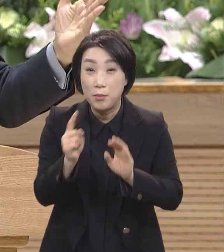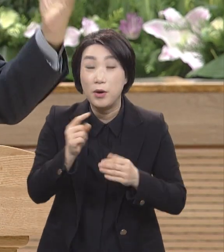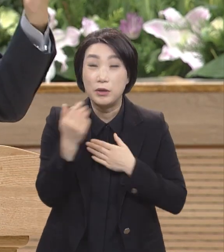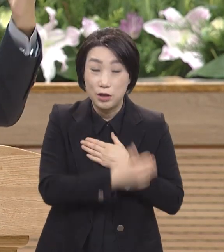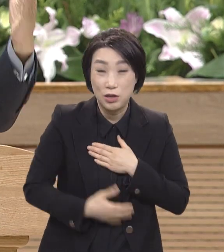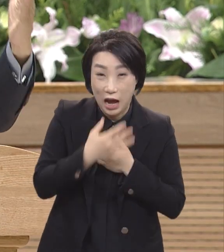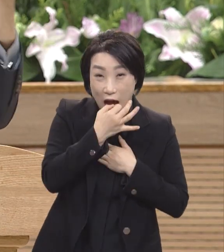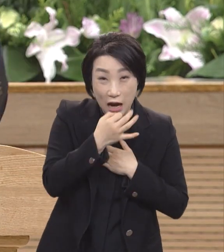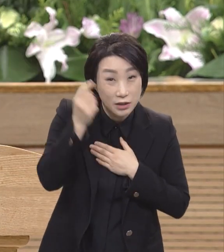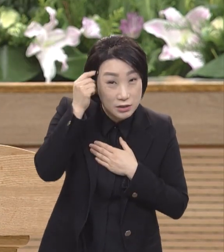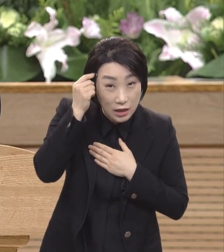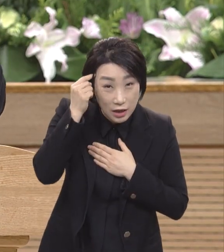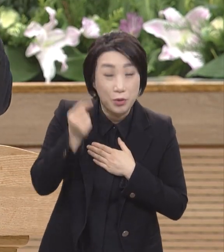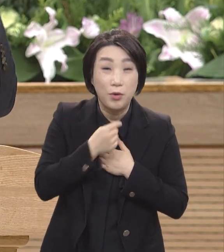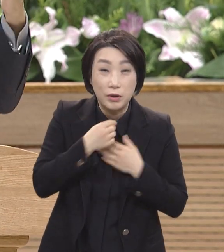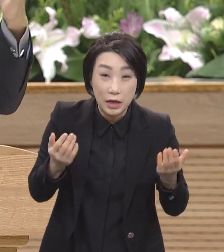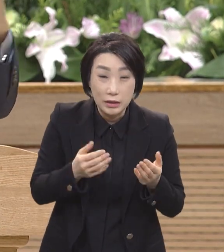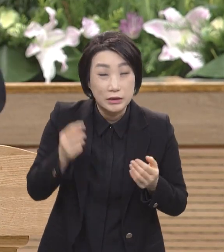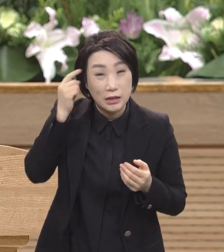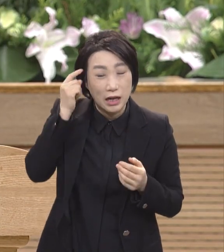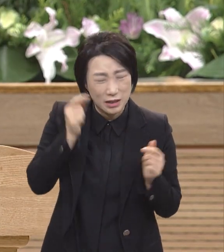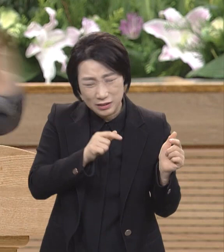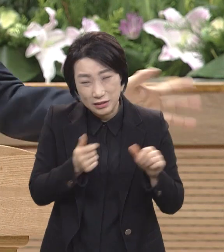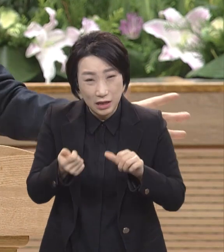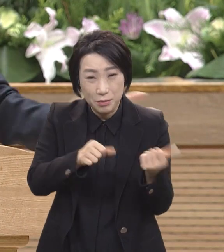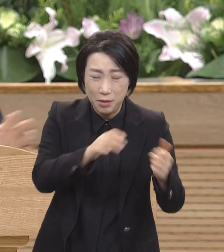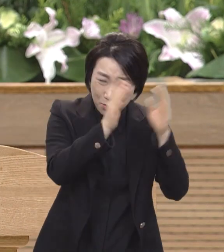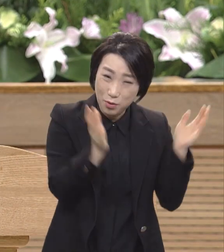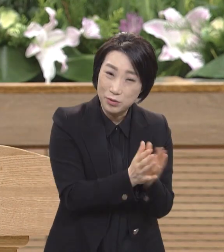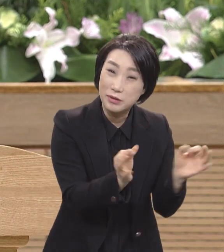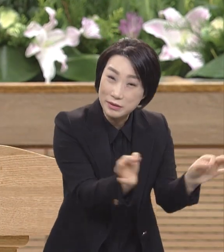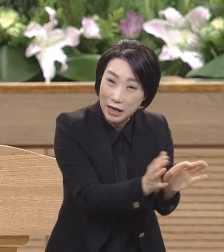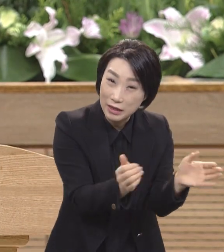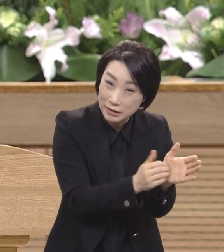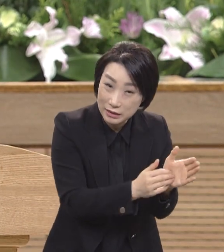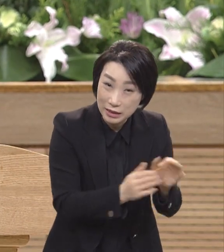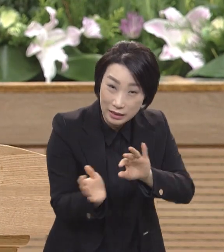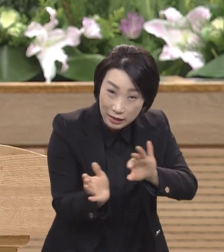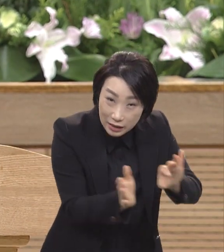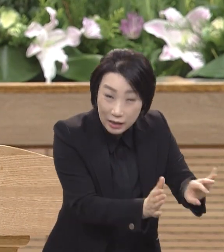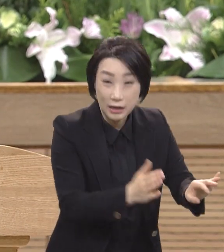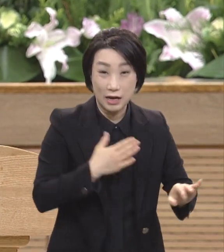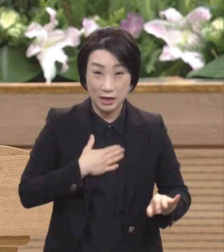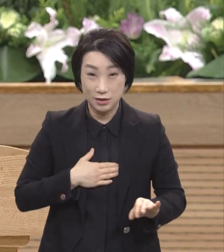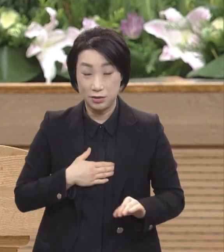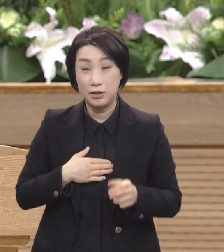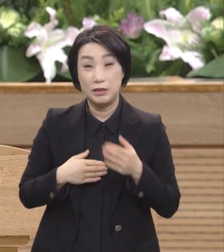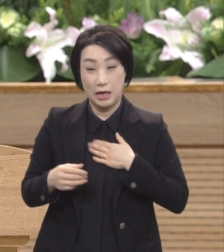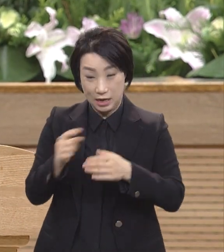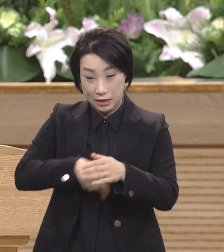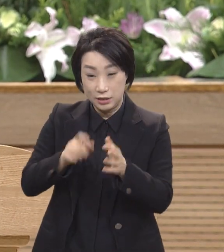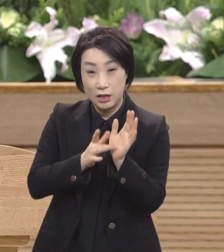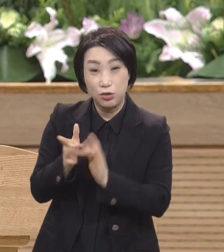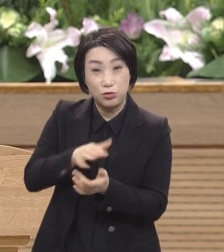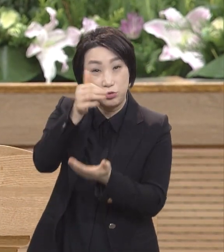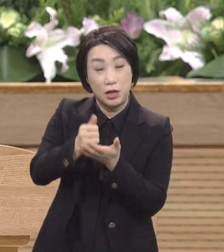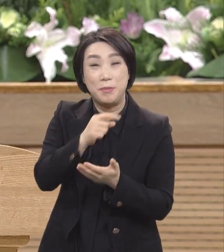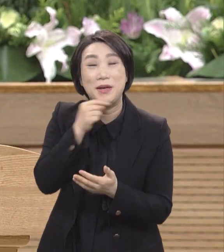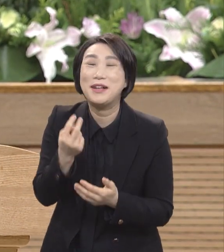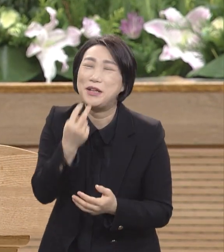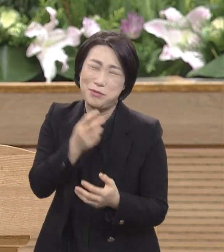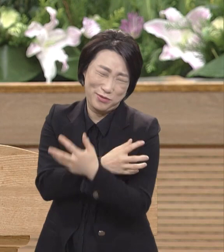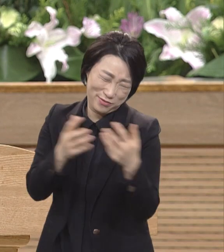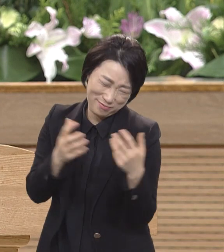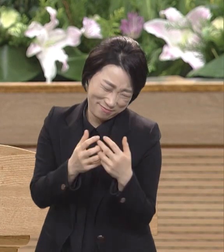육신의 성욕과 생각과 요구와 생각 사망은 사라져버렸어. 내게서 예수의 피의 생명이 약동한다 이